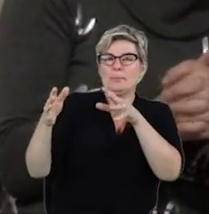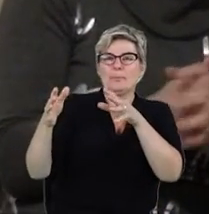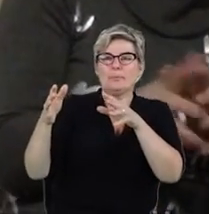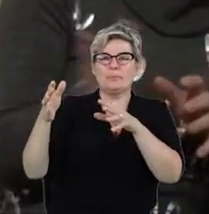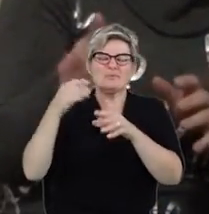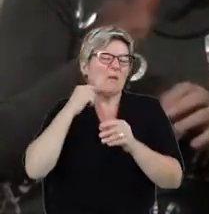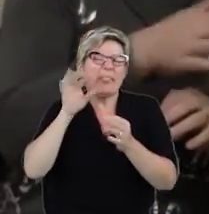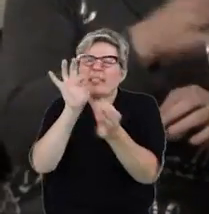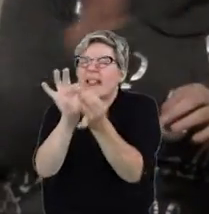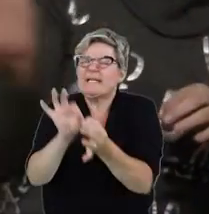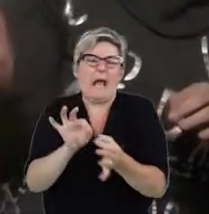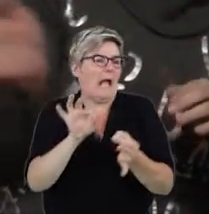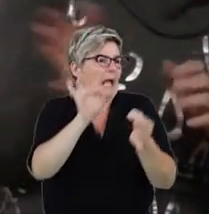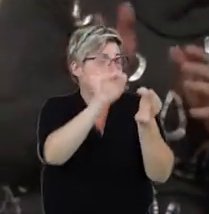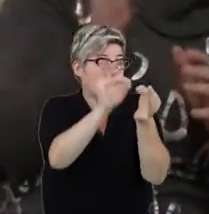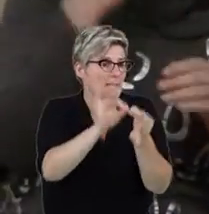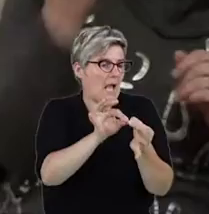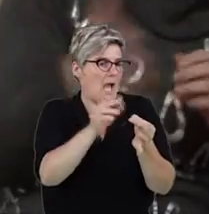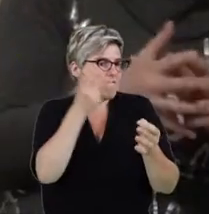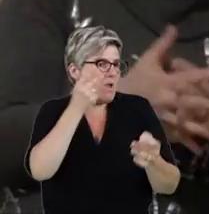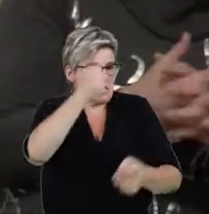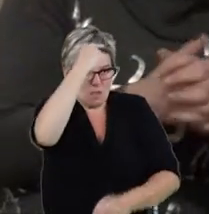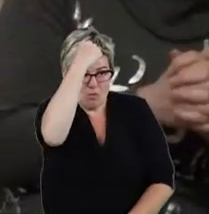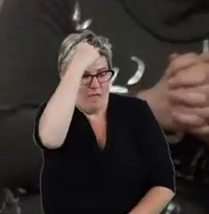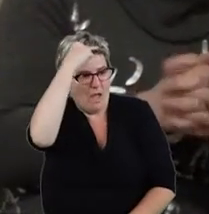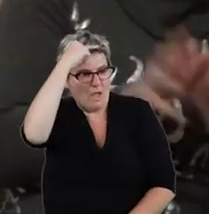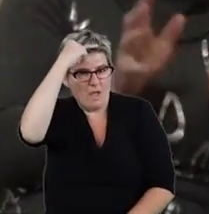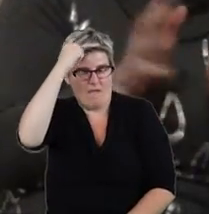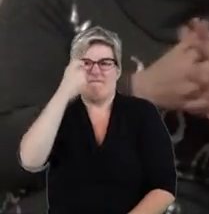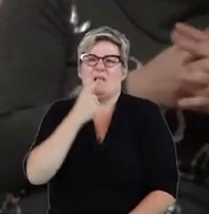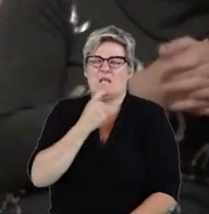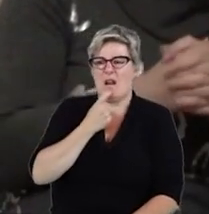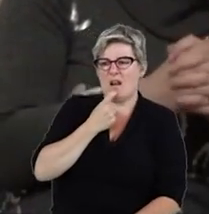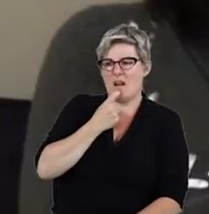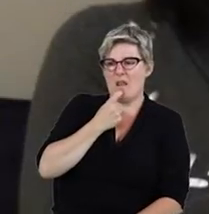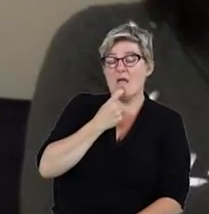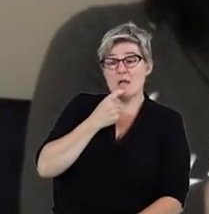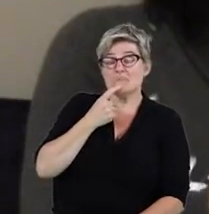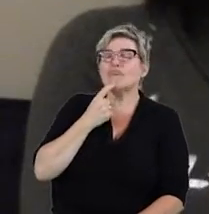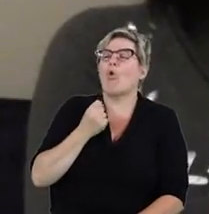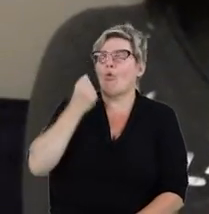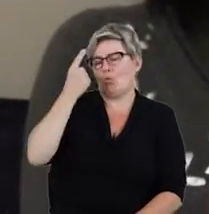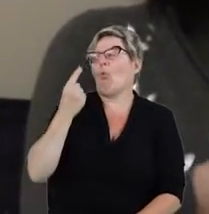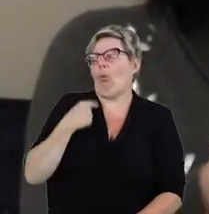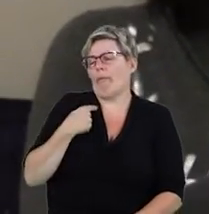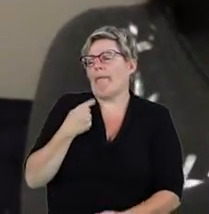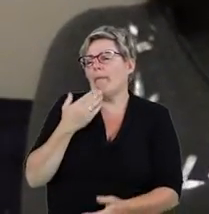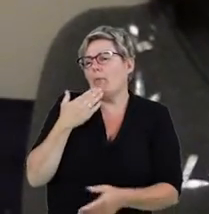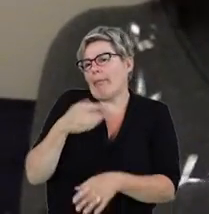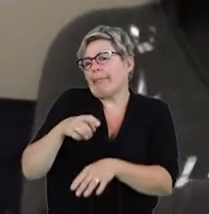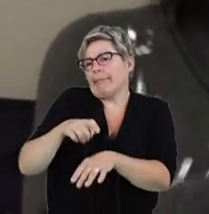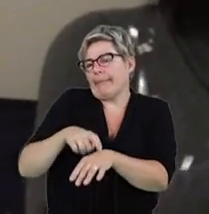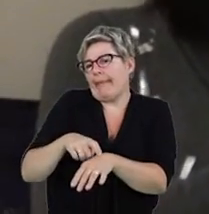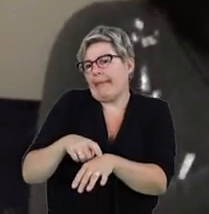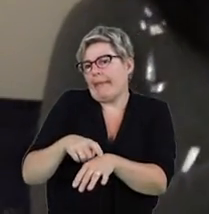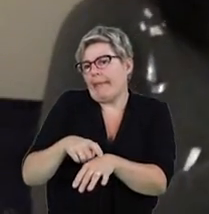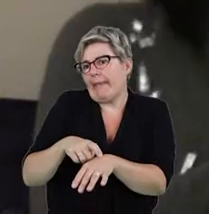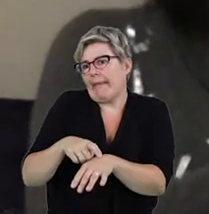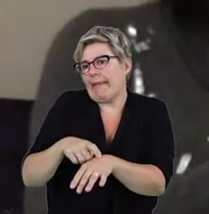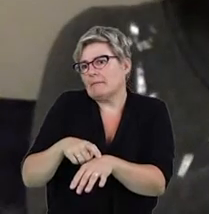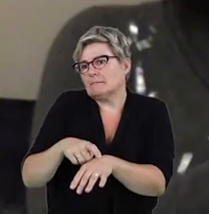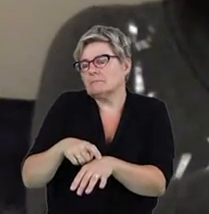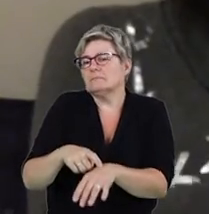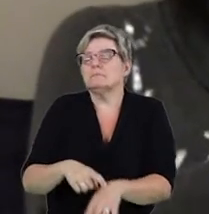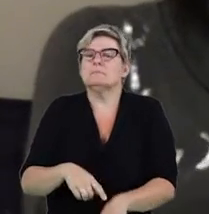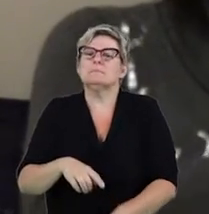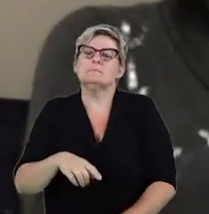ça, que toutes sortes de petits détails qu'elle voyait, elle s'en souvenait. Puis j'ai compris à ce moment-là, ça me